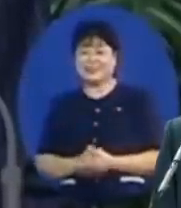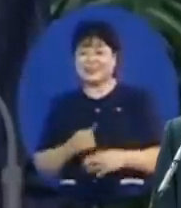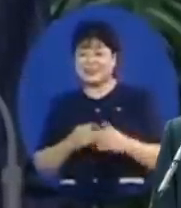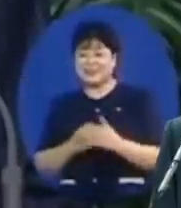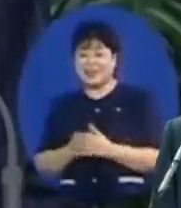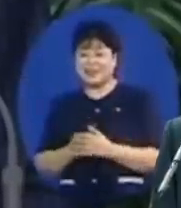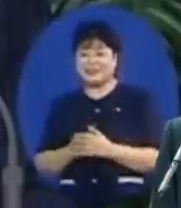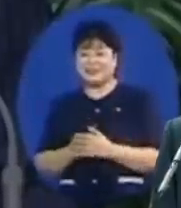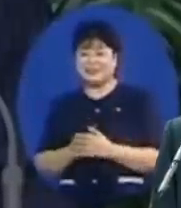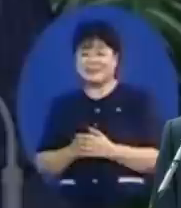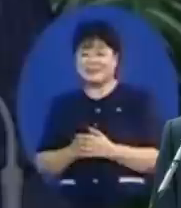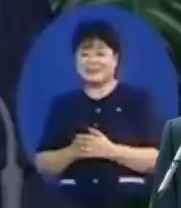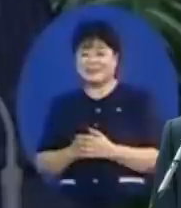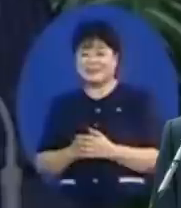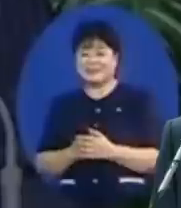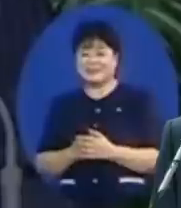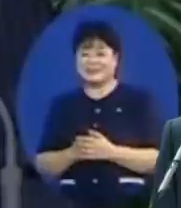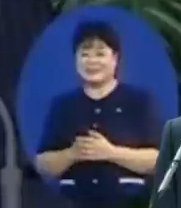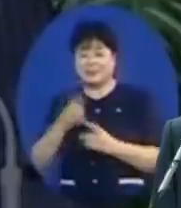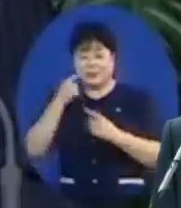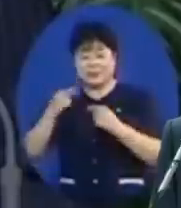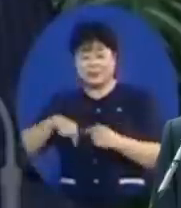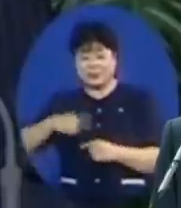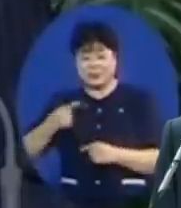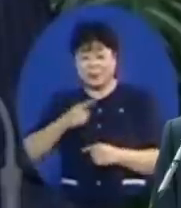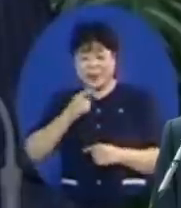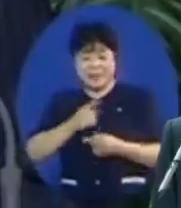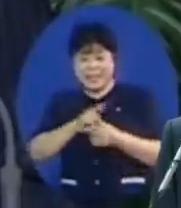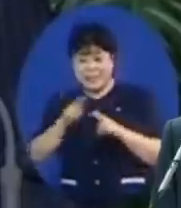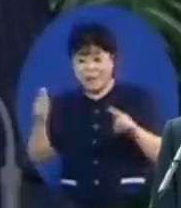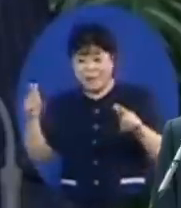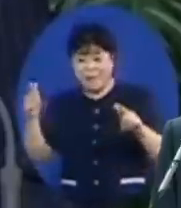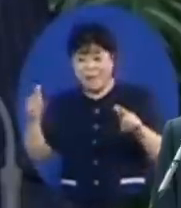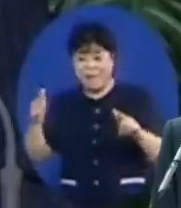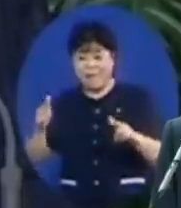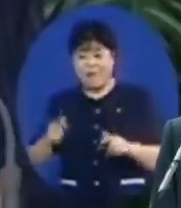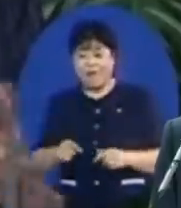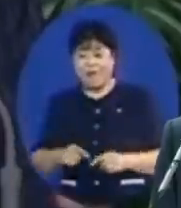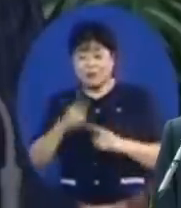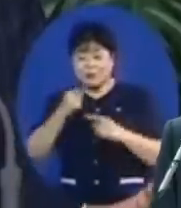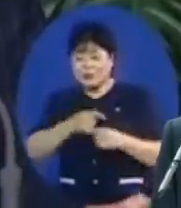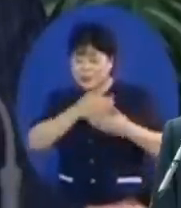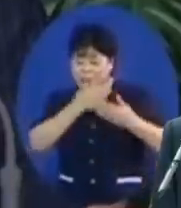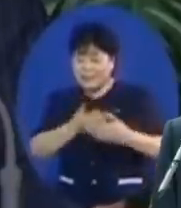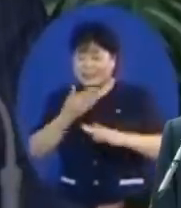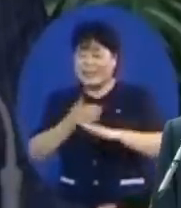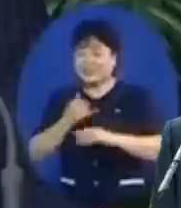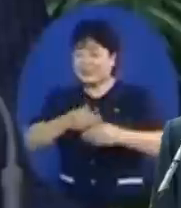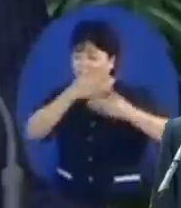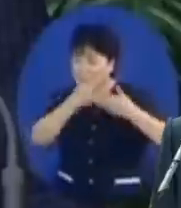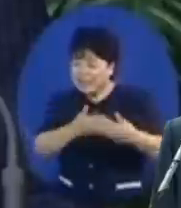그러므로 내 스스로만 귀한 것이 아니라 내가 귀하니까 다른 사람들 다 귀해요.